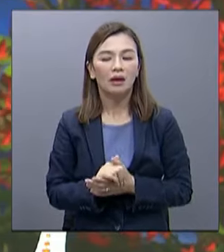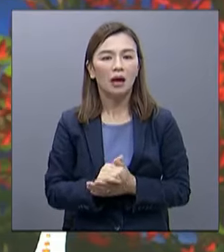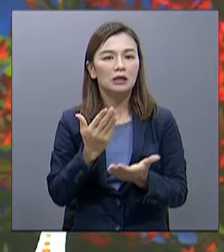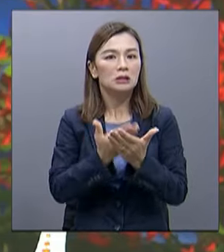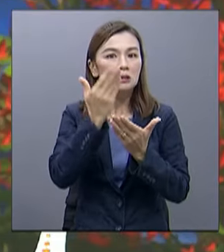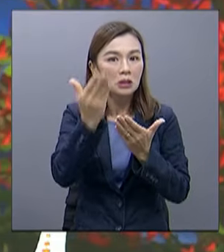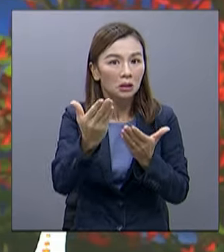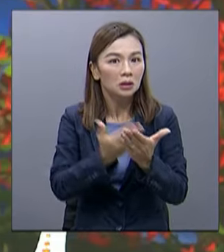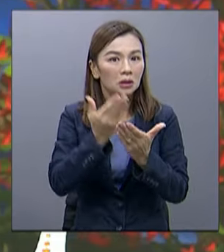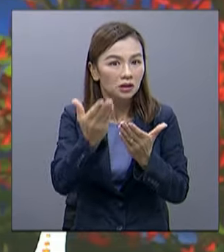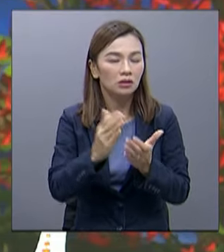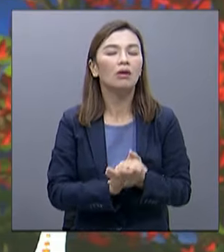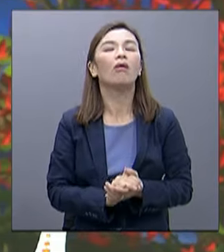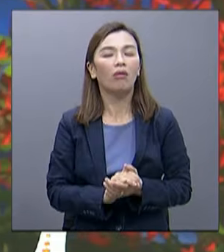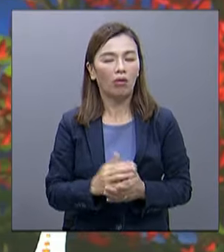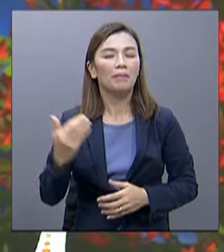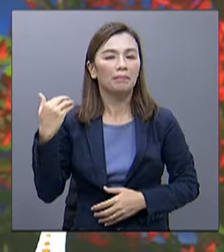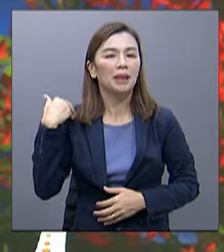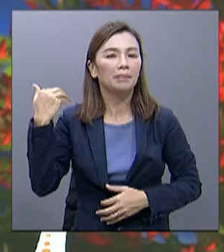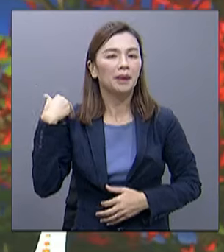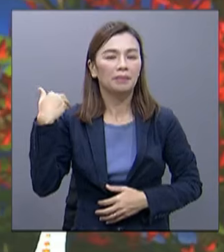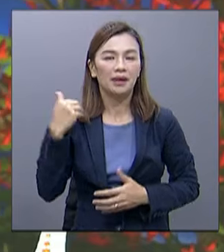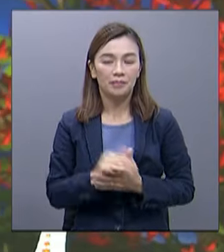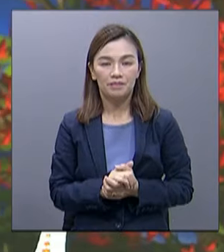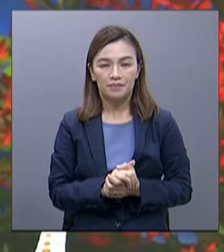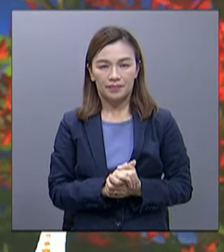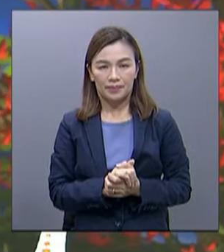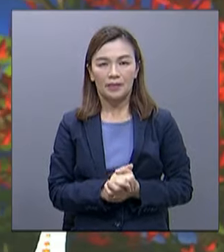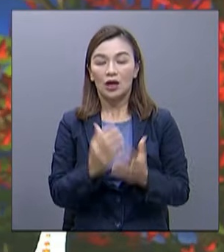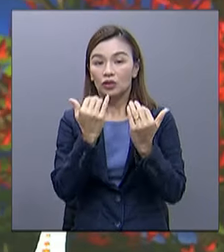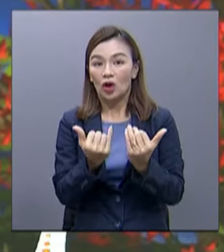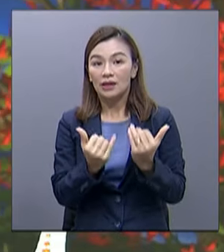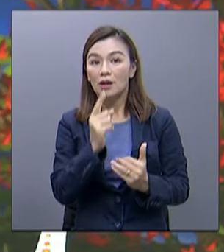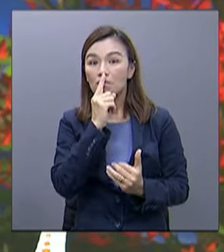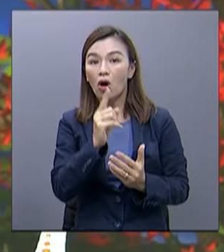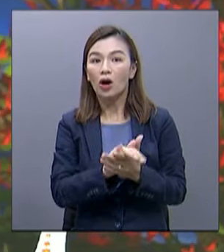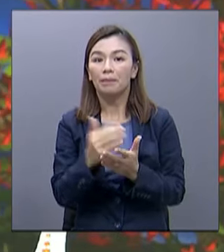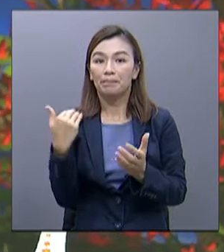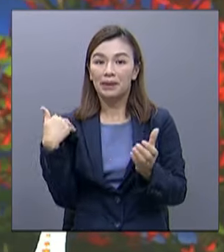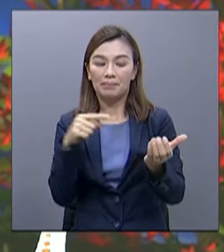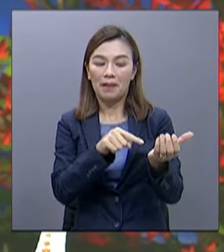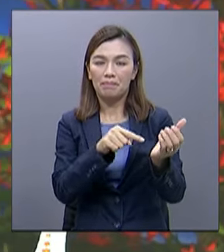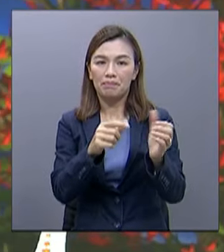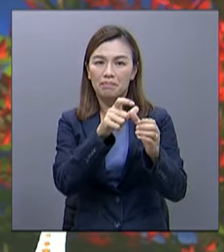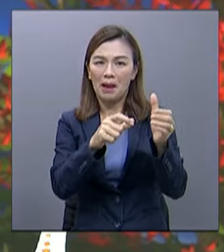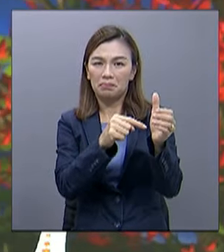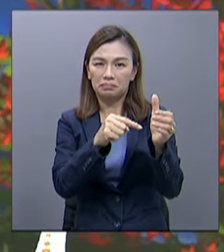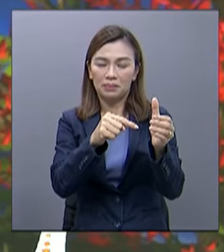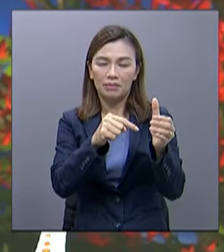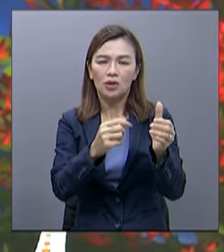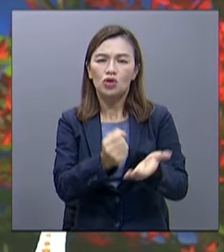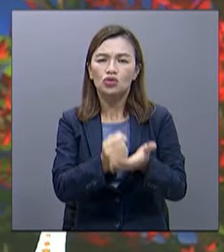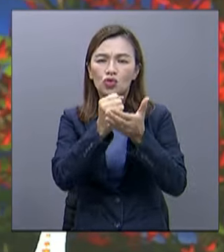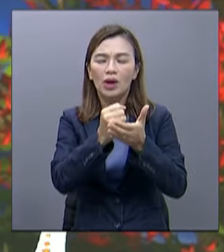ขึ้นให้เห็นหลายเคสหลายกรณีนะครับในกรณีล่าสุดที่เกิดขึ้นนะครับมีการเคลมออกมาถึงผลิตภัณฑ์นึงครับเขาบอกว่ามีคุณสมบัติในการละลายนิ่วใน